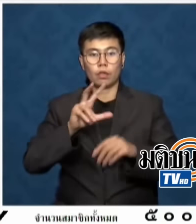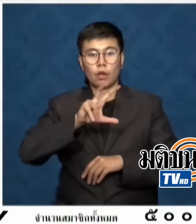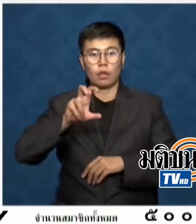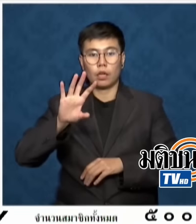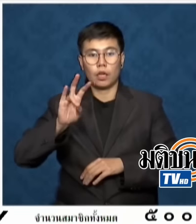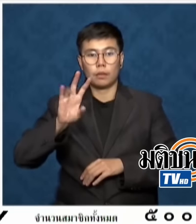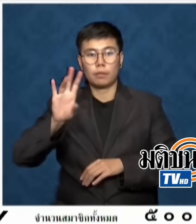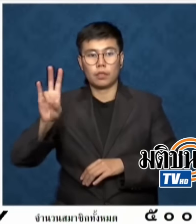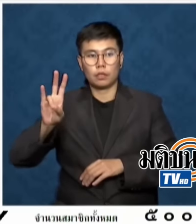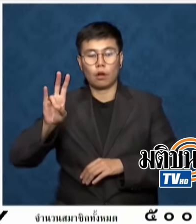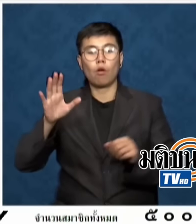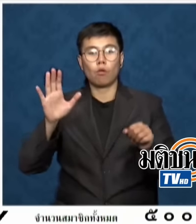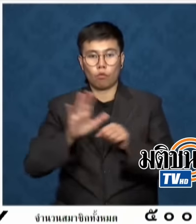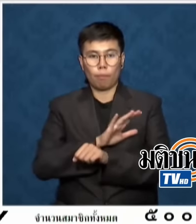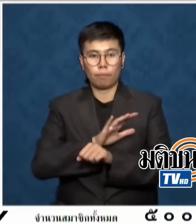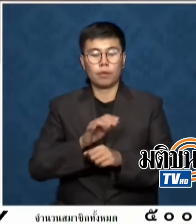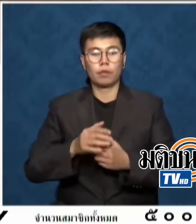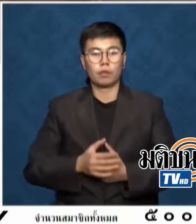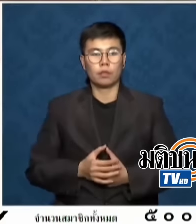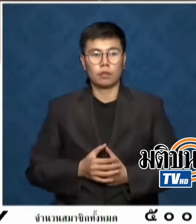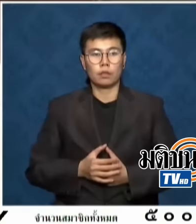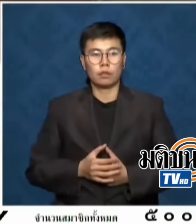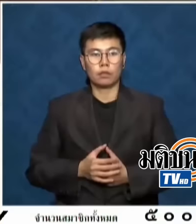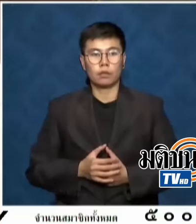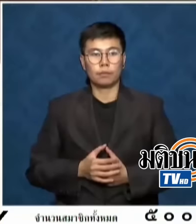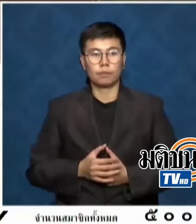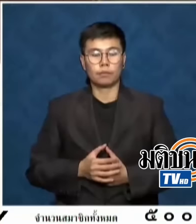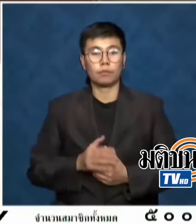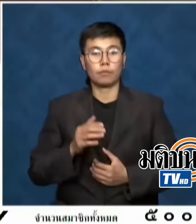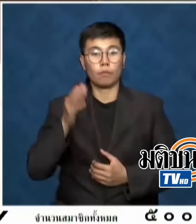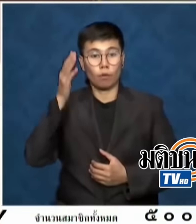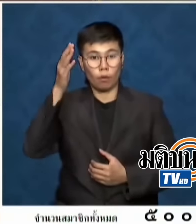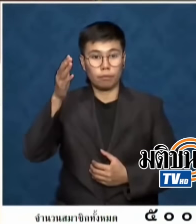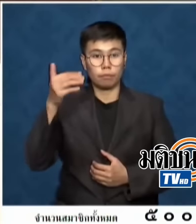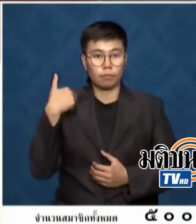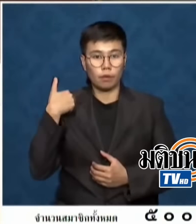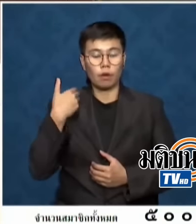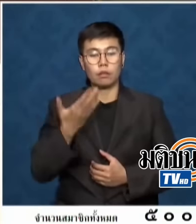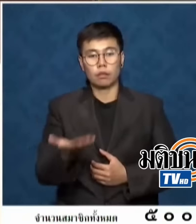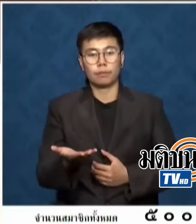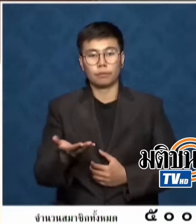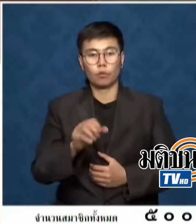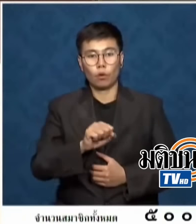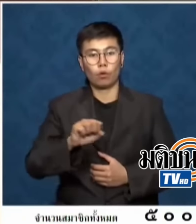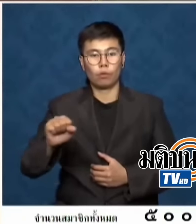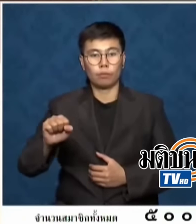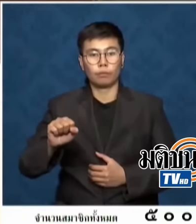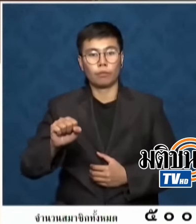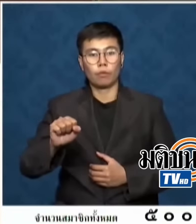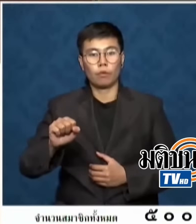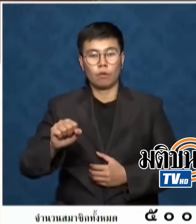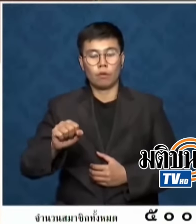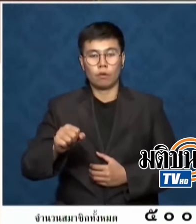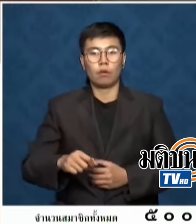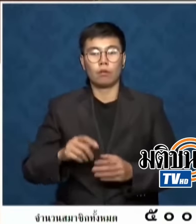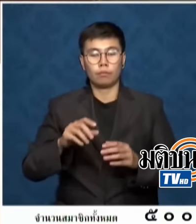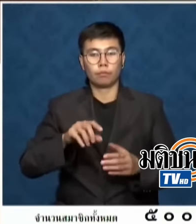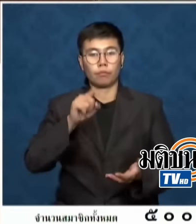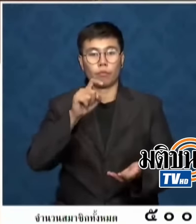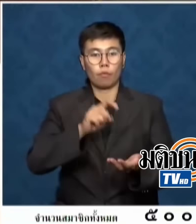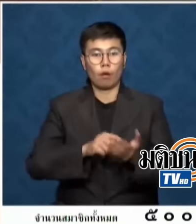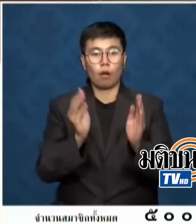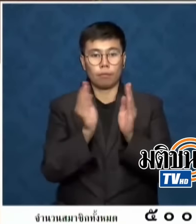377ท่านนะครับครบองค์ประชุมต่อไปนะครับเชิญท่านสมาชิกใช้สิทธิ์ออกเสียงลงคะแนนนะครับผู้ใ